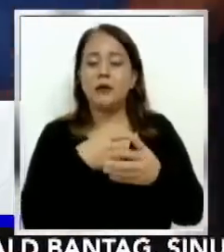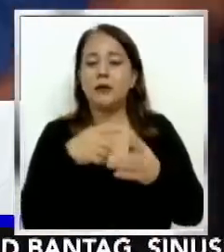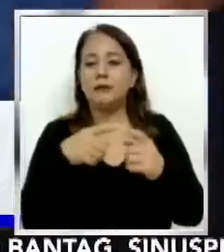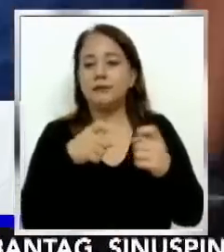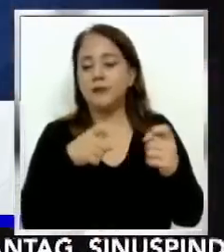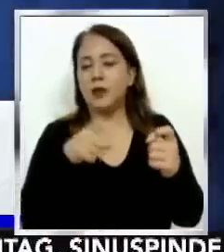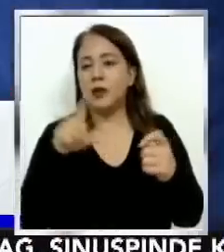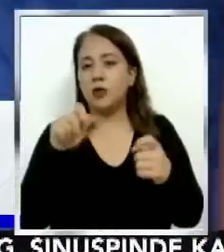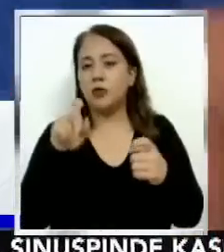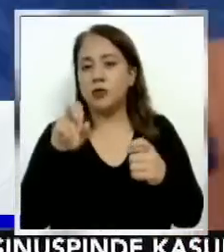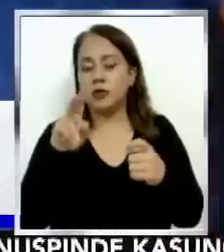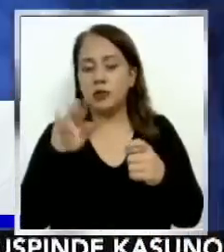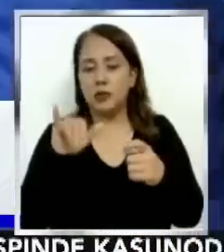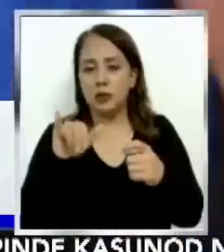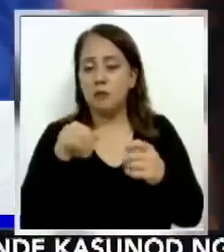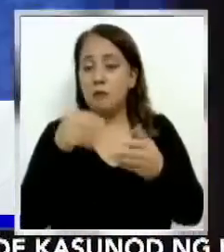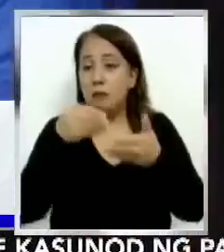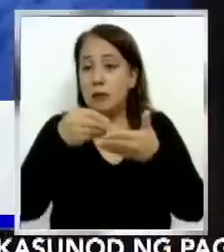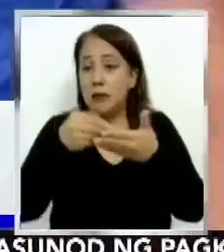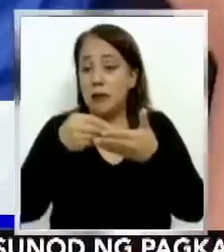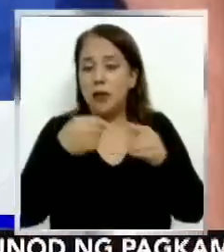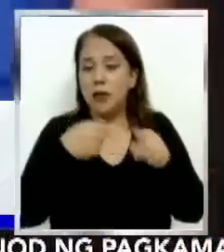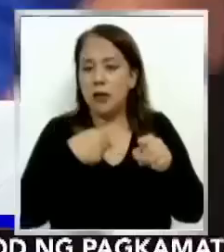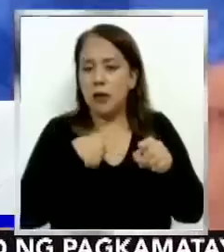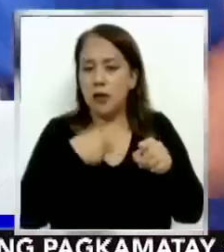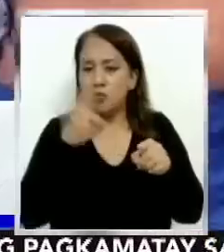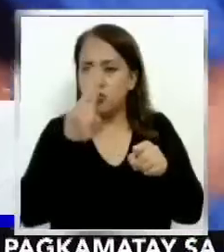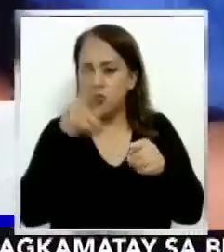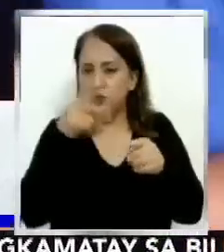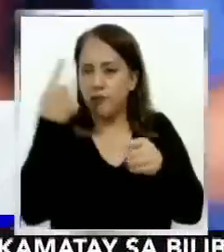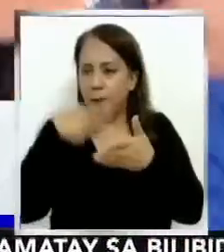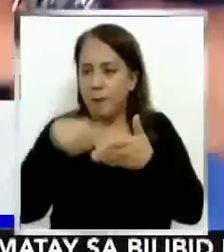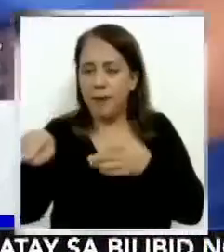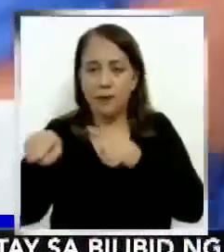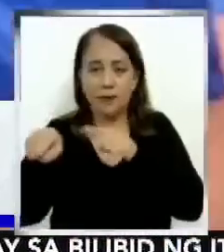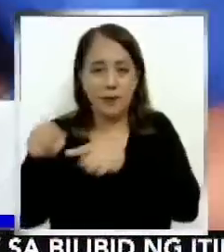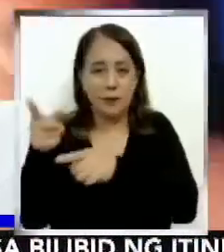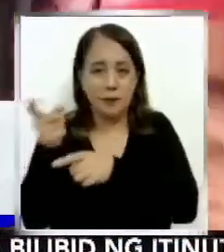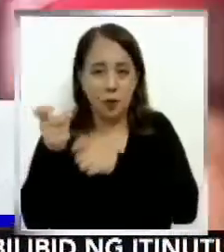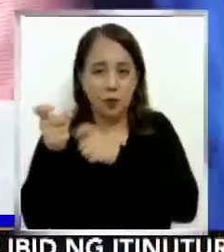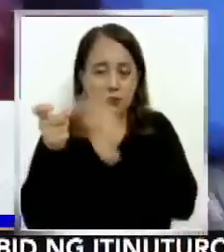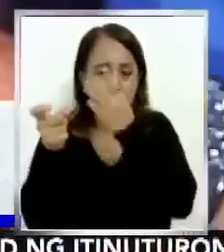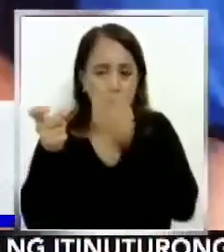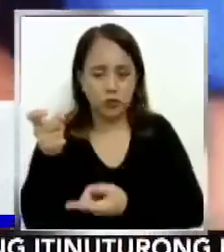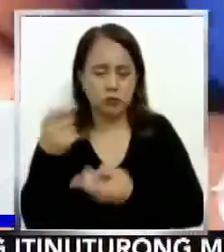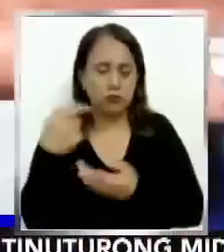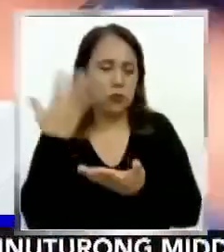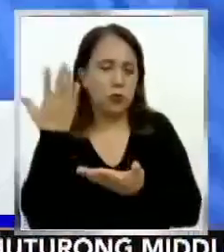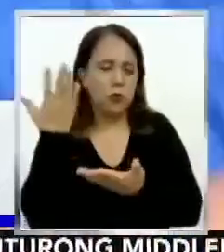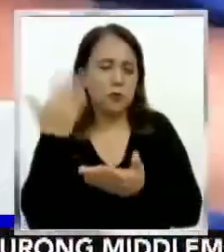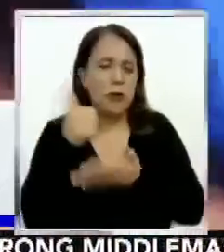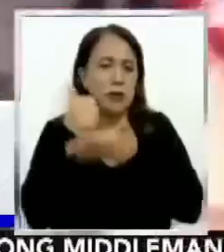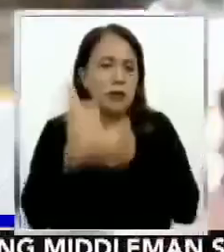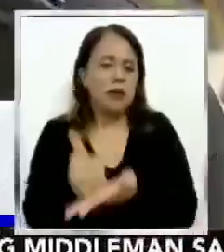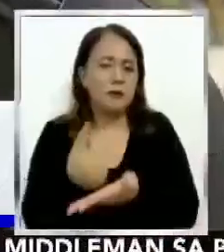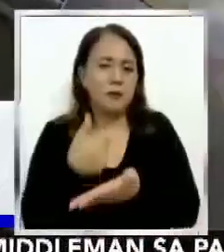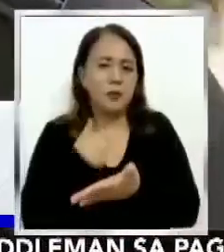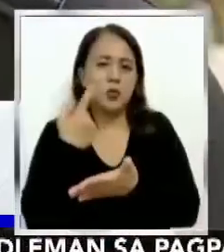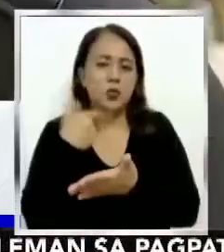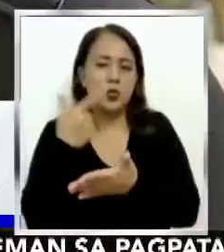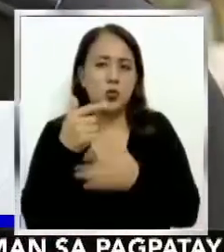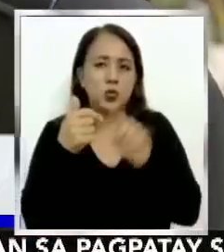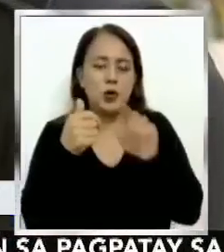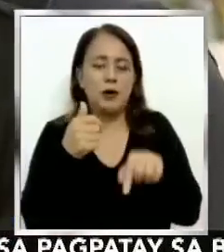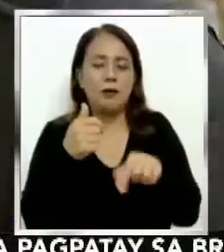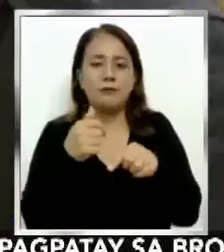na pinagmula ng perang ipinambayad kay Escorial. Umaasa ang pulisya na makatutulong ito sa pagtukoy kung sino ang mastermind ng krimen.